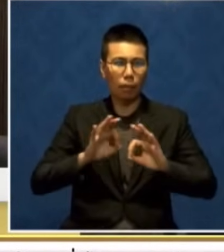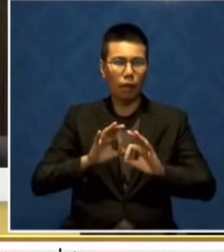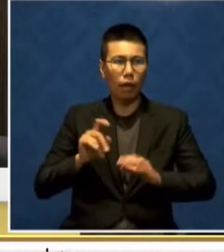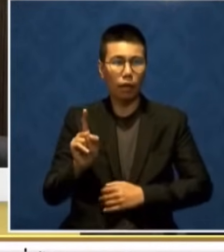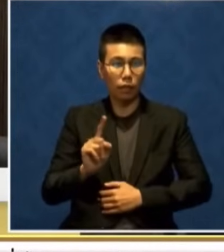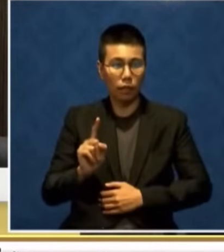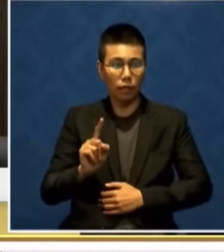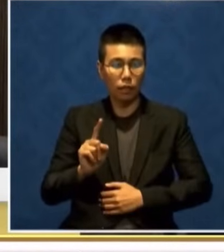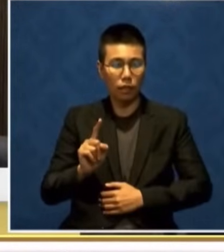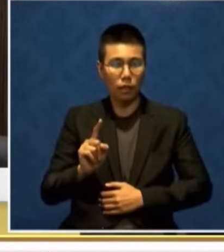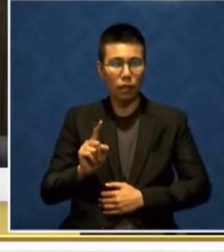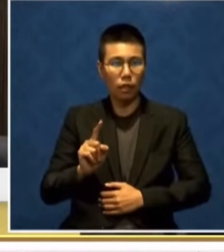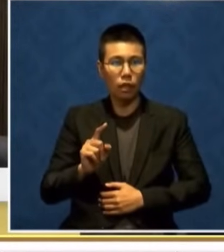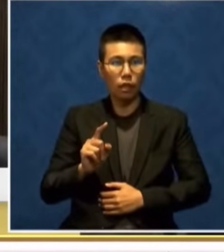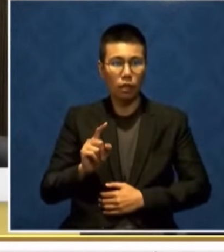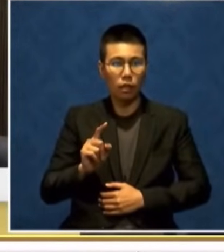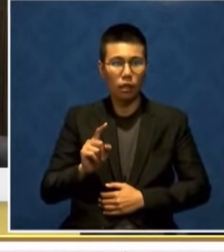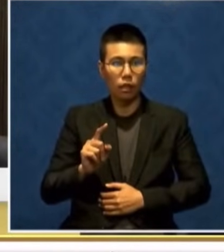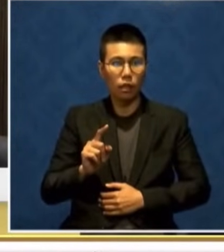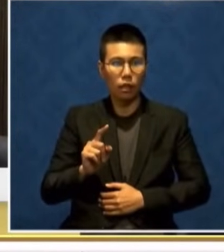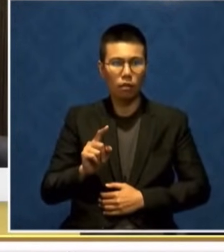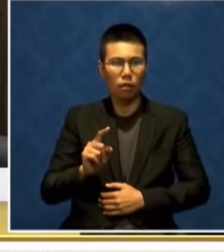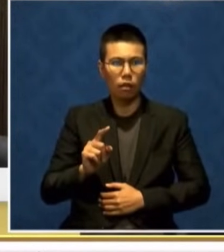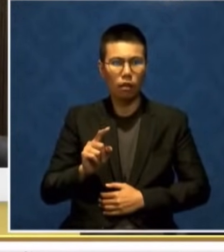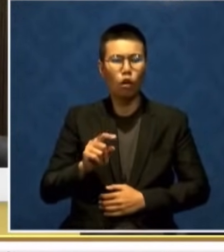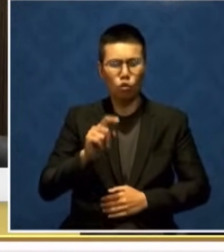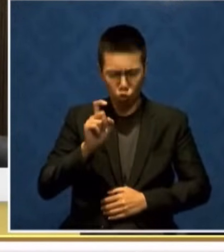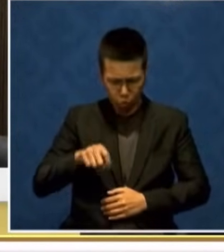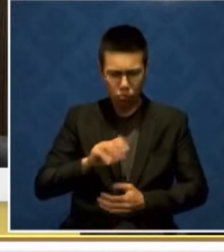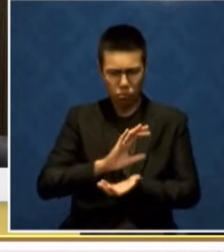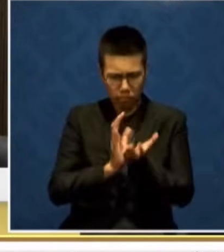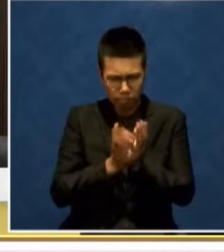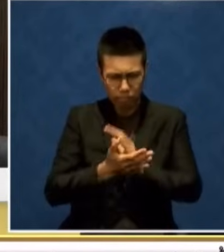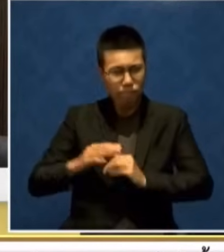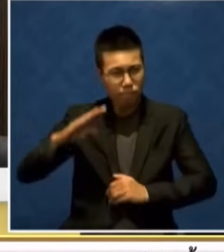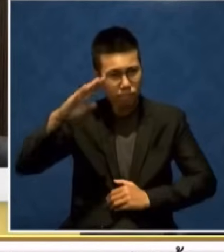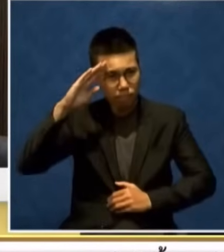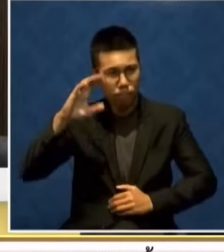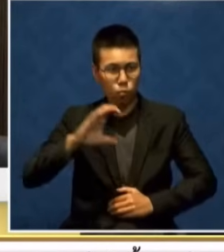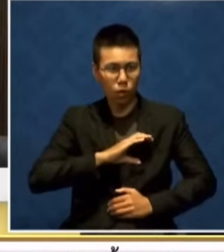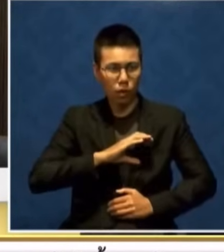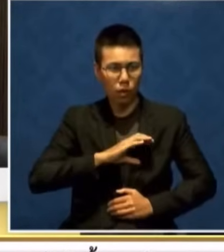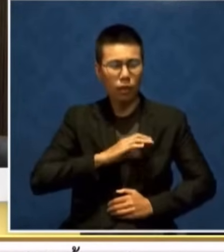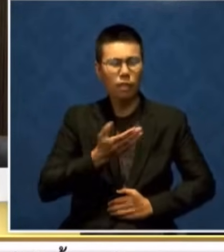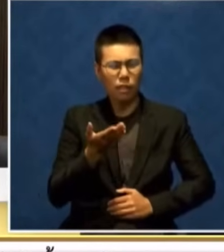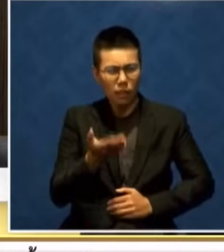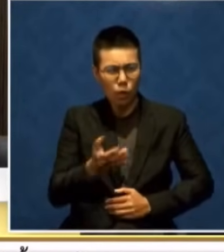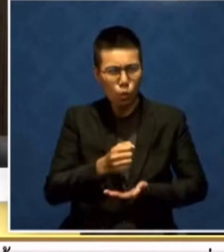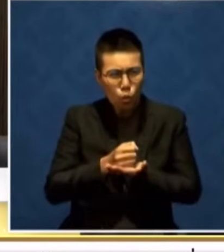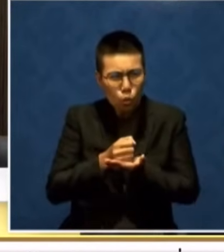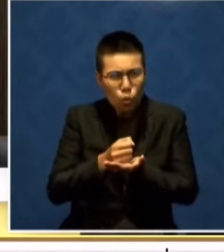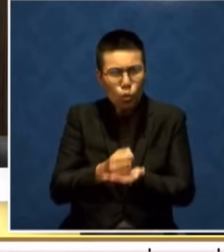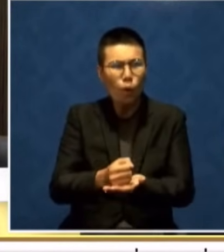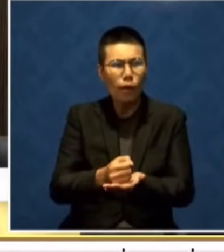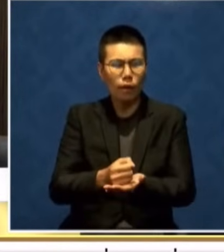ของการปฏิรูปตำรวจท่านช่วยมีความกล้าหาญ